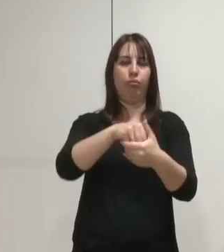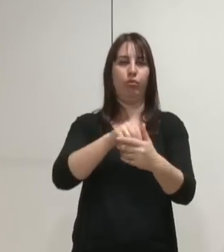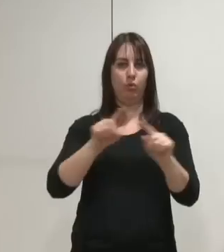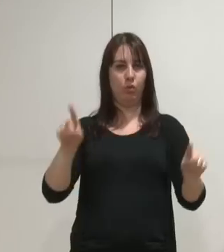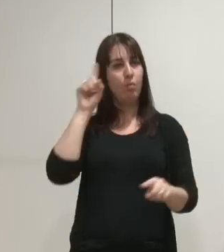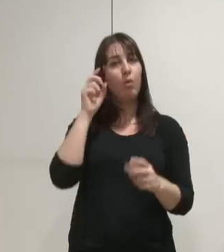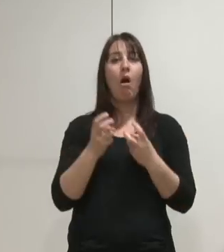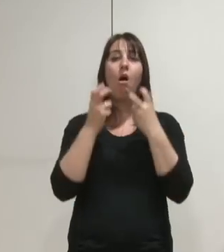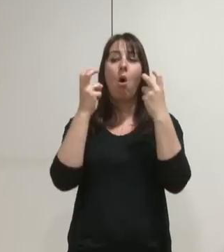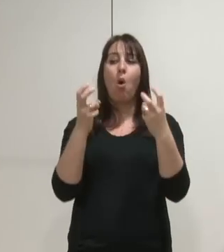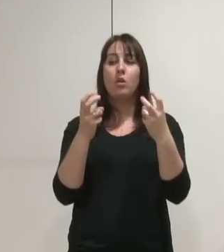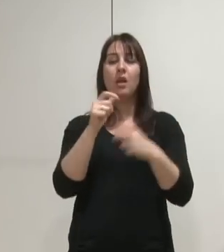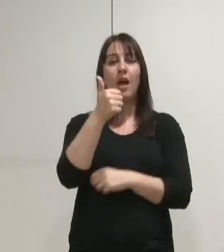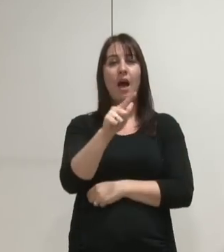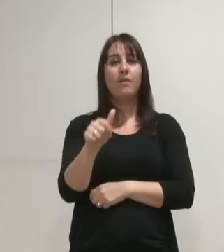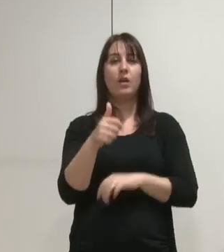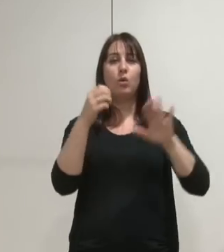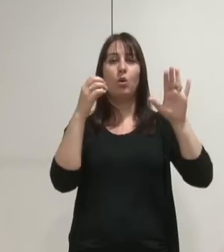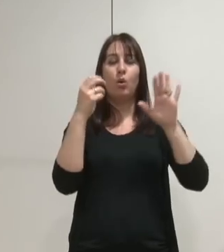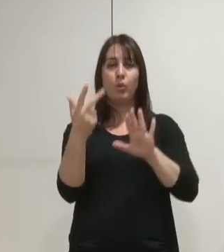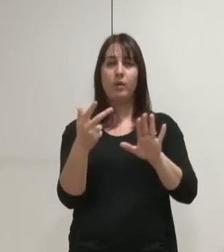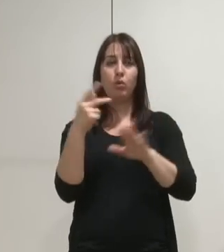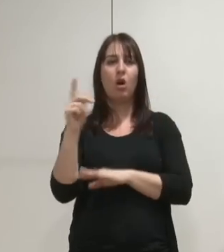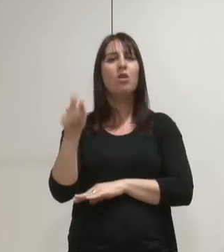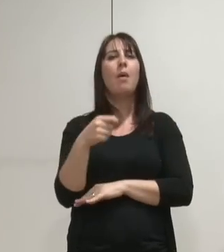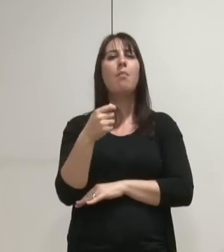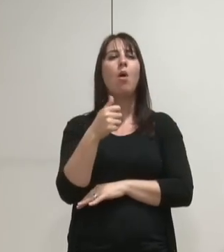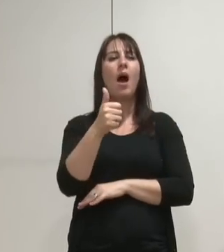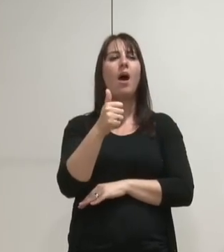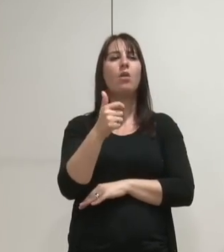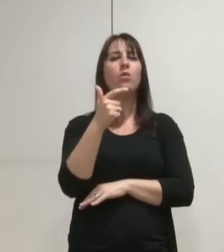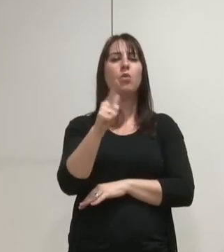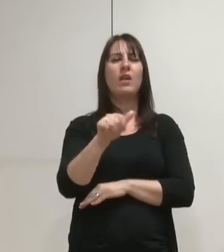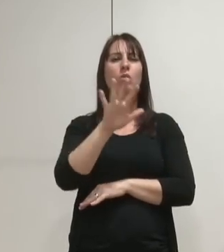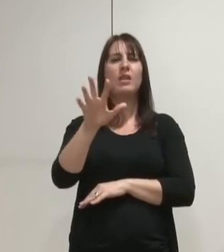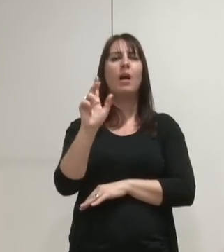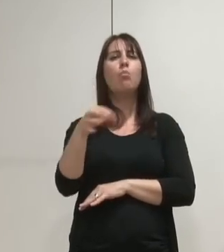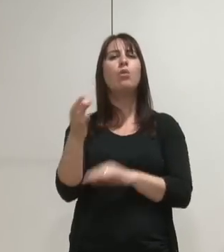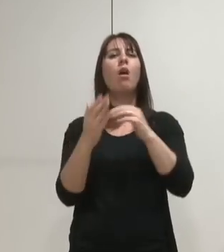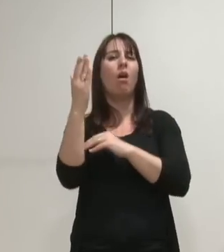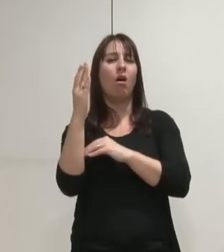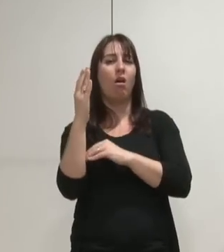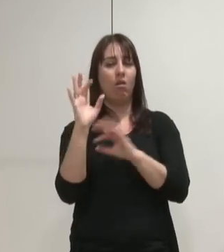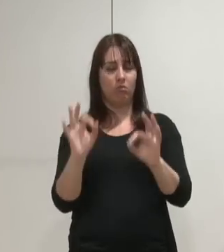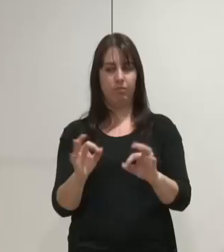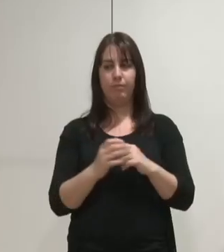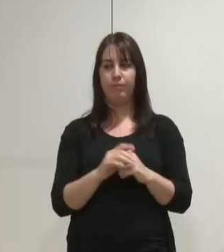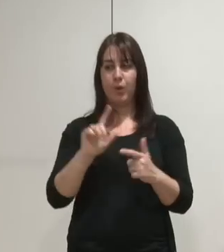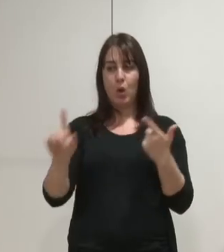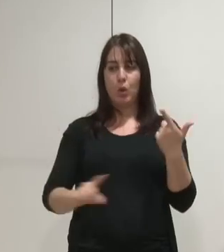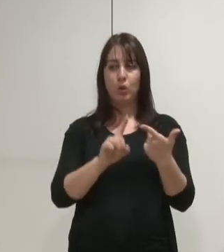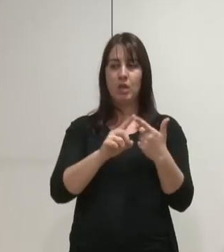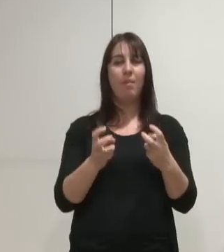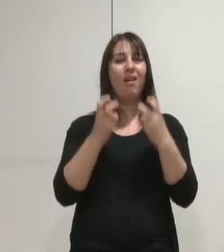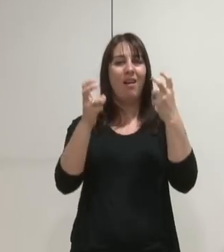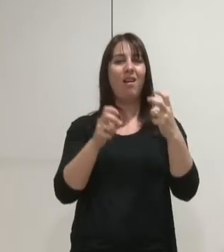couvre une augmentation globale de 1,8 % au lieu des 2,5 % deè point ne pas appliquer cette hausse